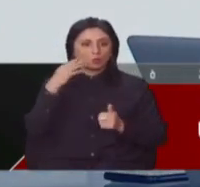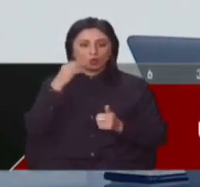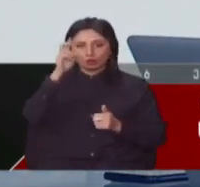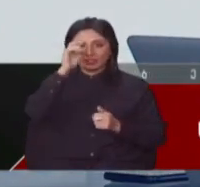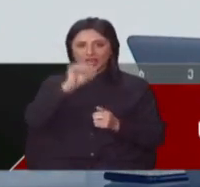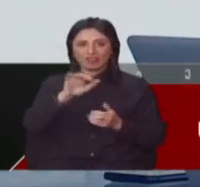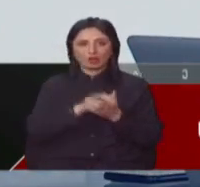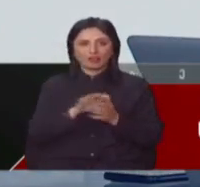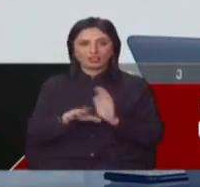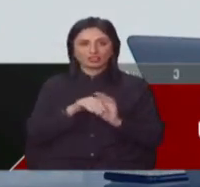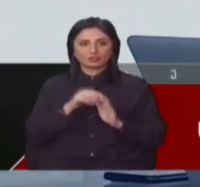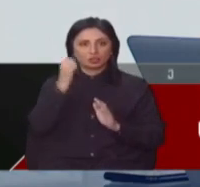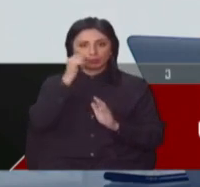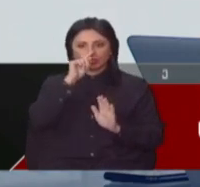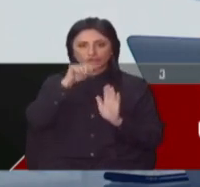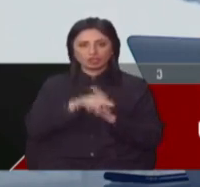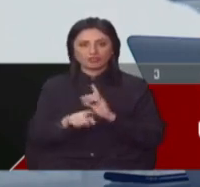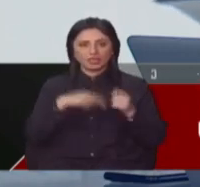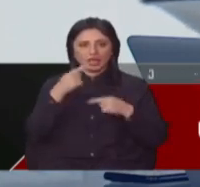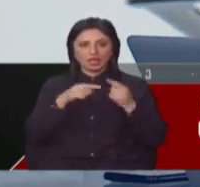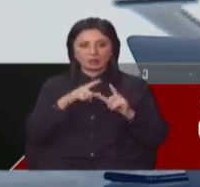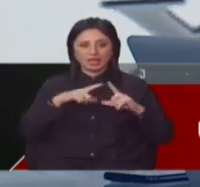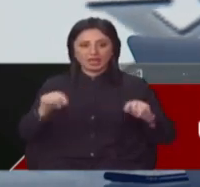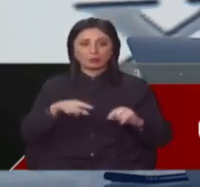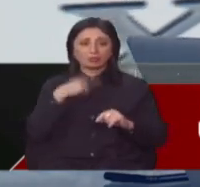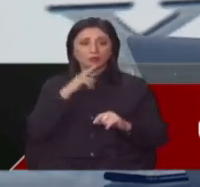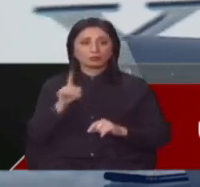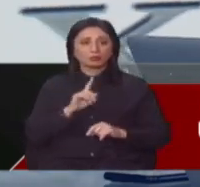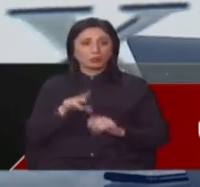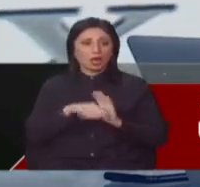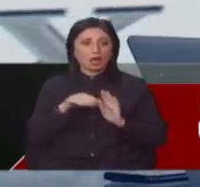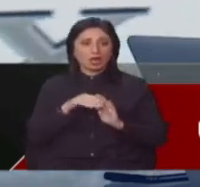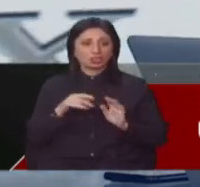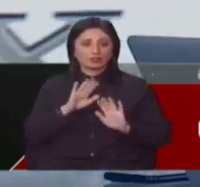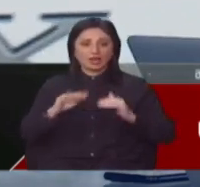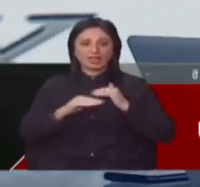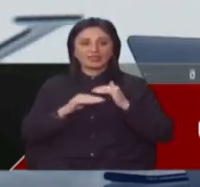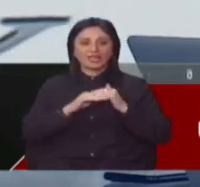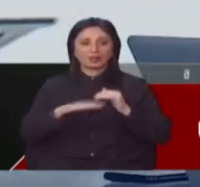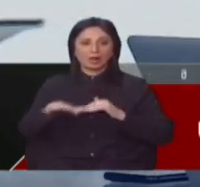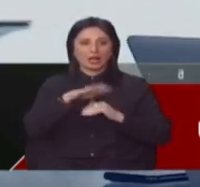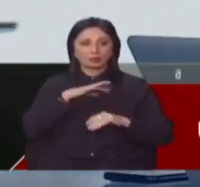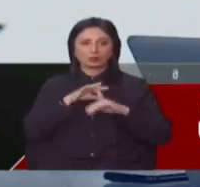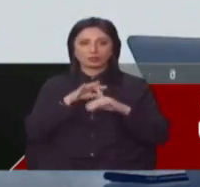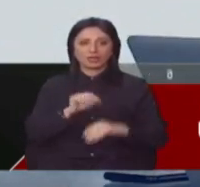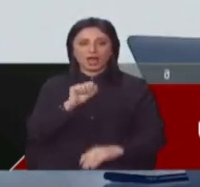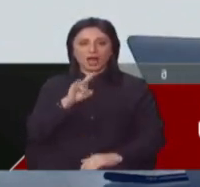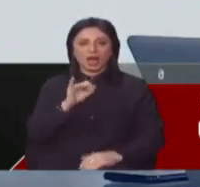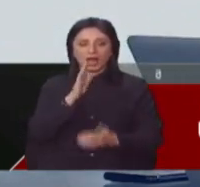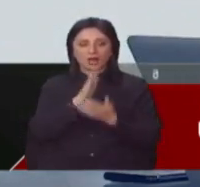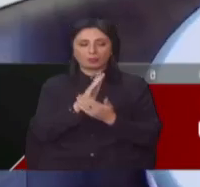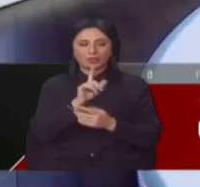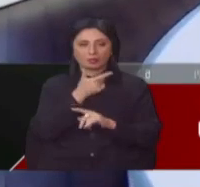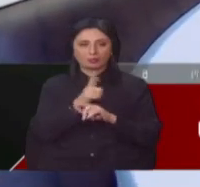და ევროკავშირი არჩევნებში მოსკოვის ჩარევაზე ლაპარაკობენ, კრემლში კი აღნიშნავენ, რომ არჩევნები არათანაბარ გარემოში ჩატარდა. Ლევან ახალაია გვერდება